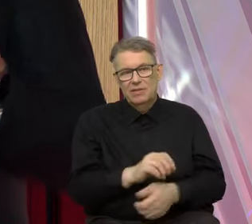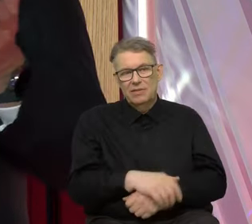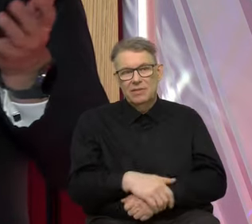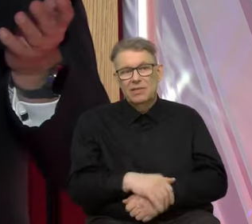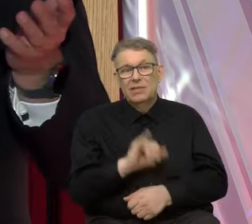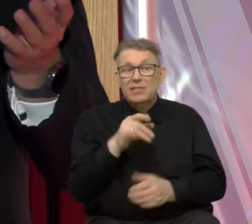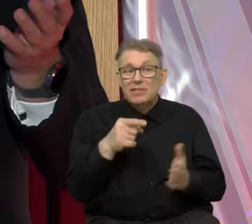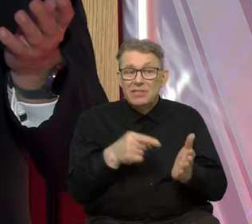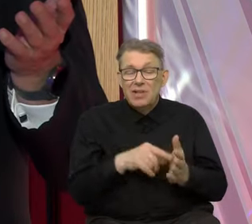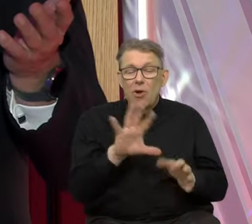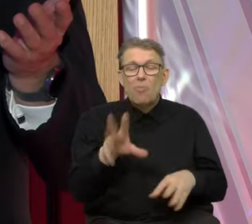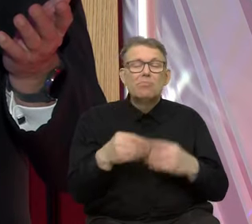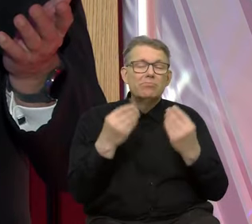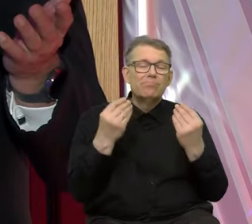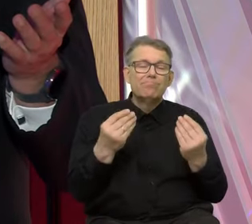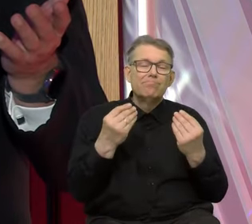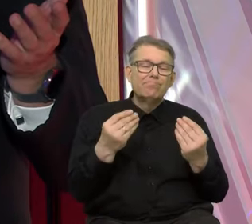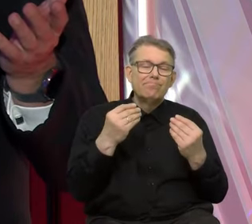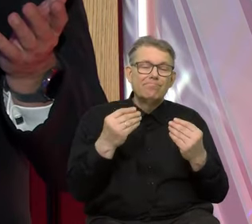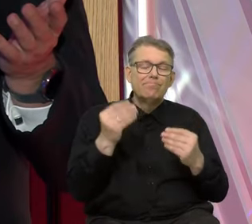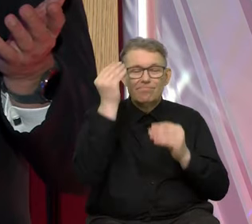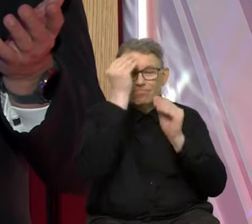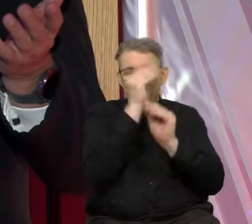I to piękne przesłanie,